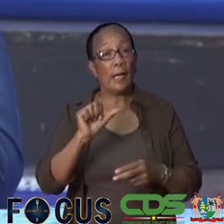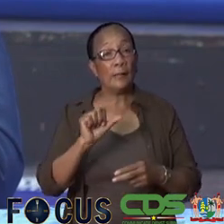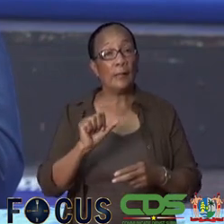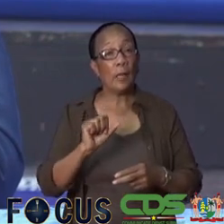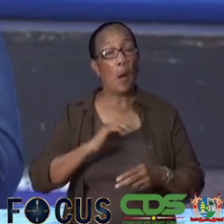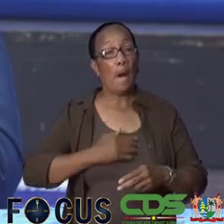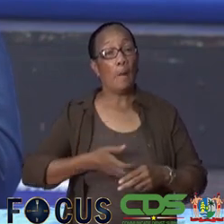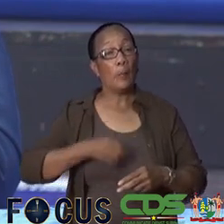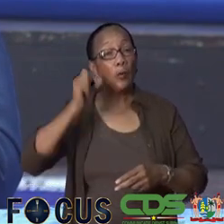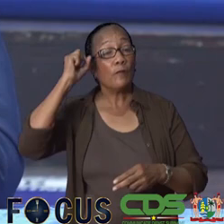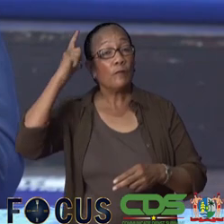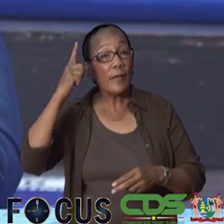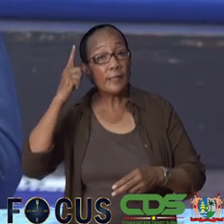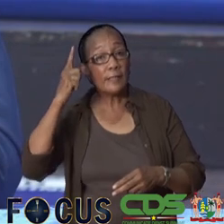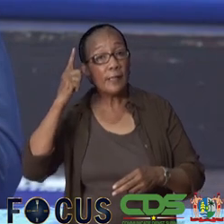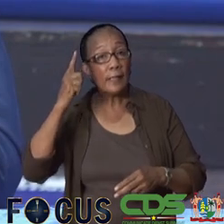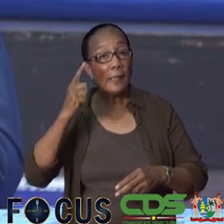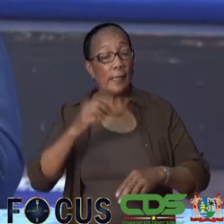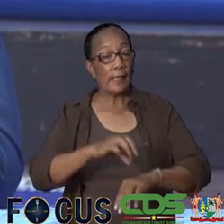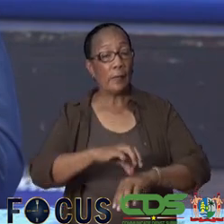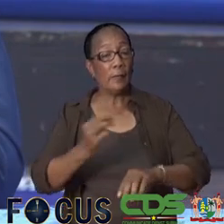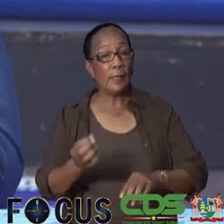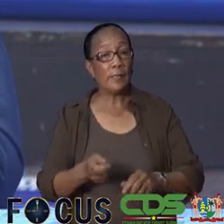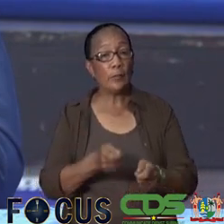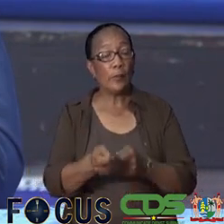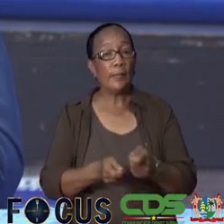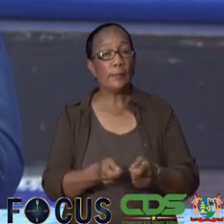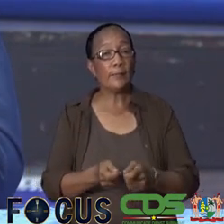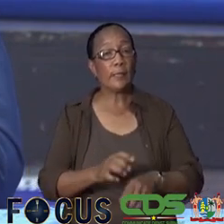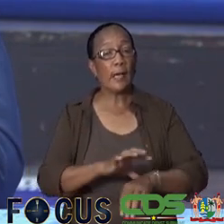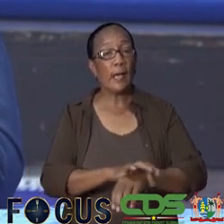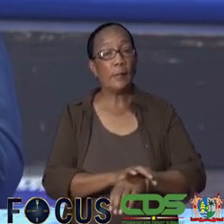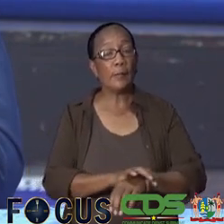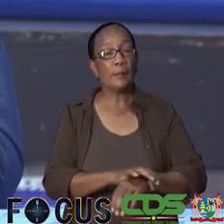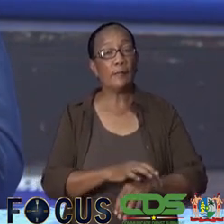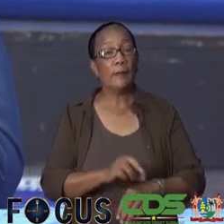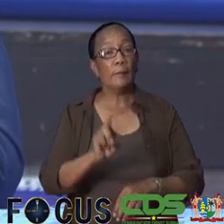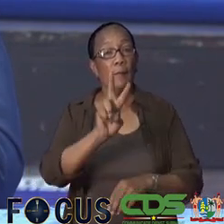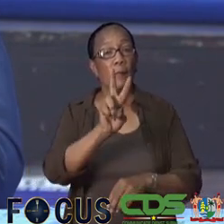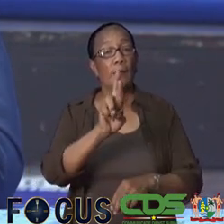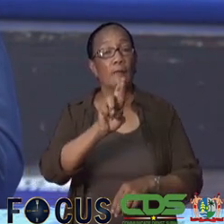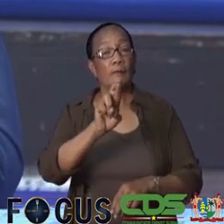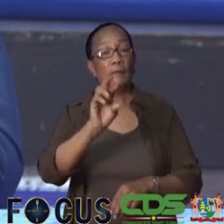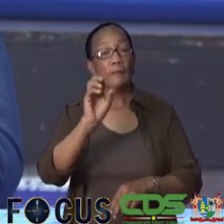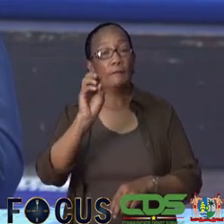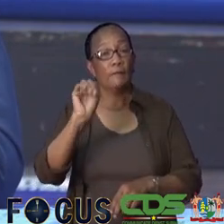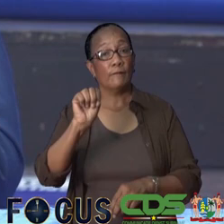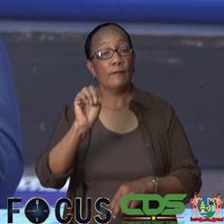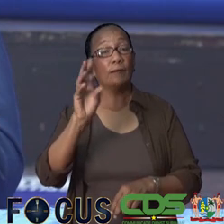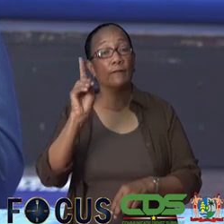professor in de medische wetenschappen, namelijk professor Dr. Vrede,